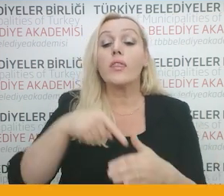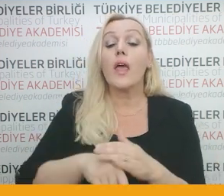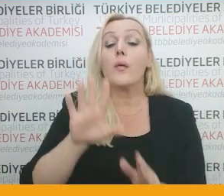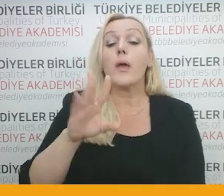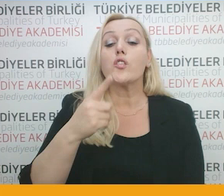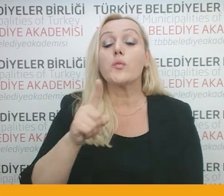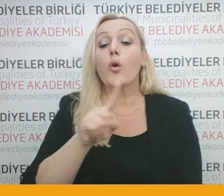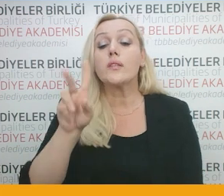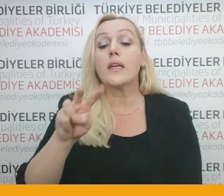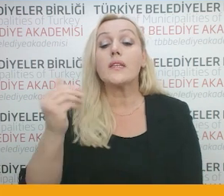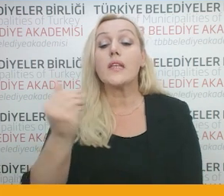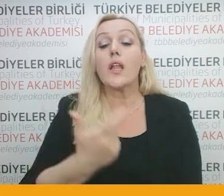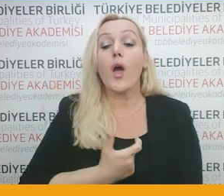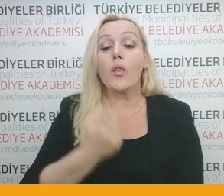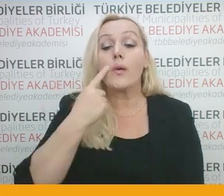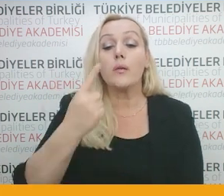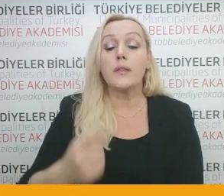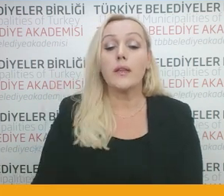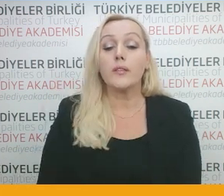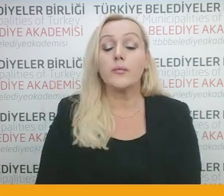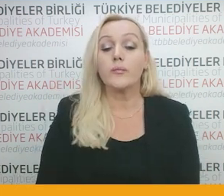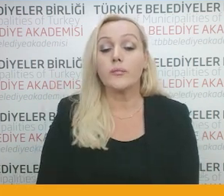5.18'den bakabilirler.